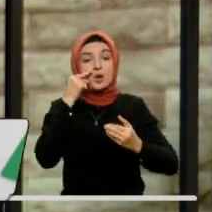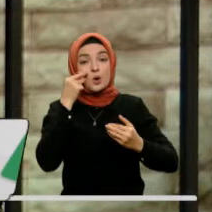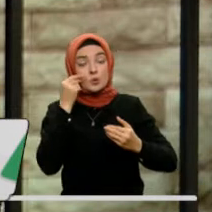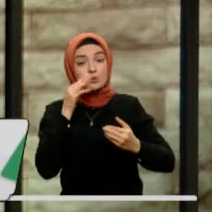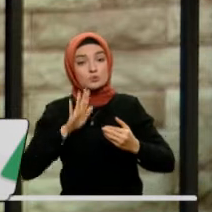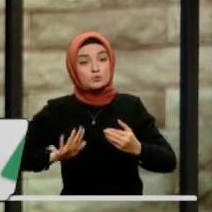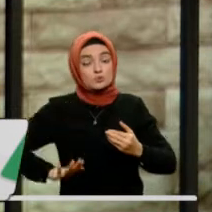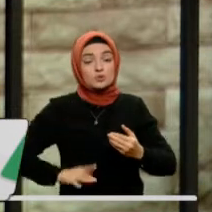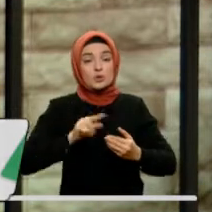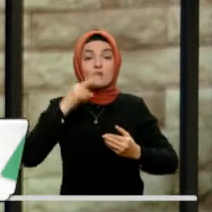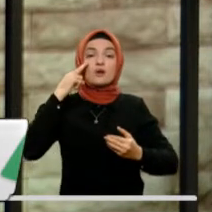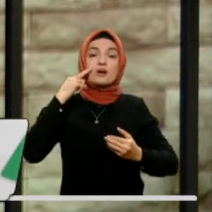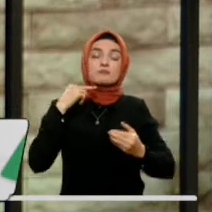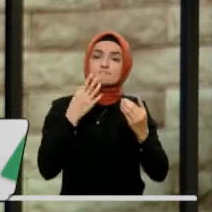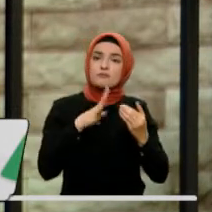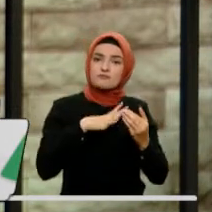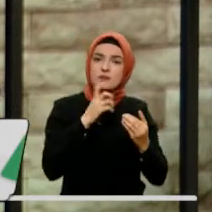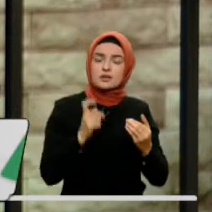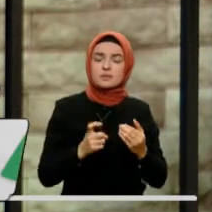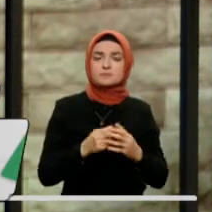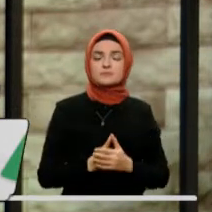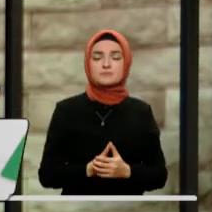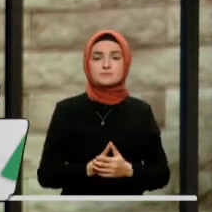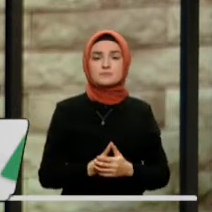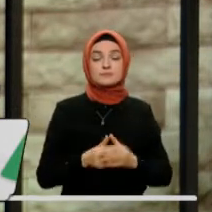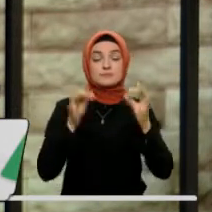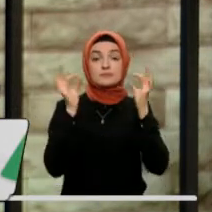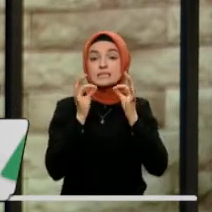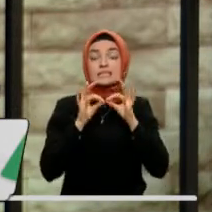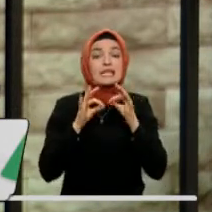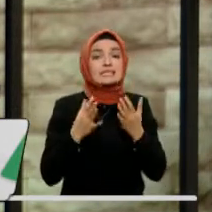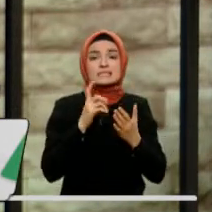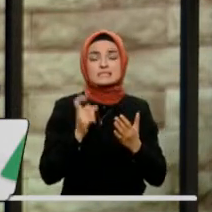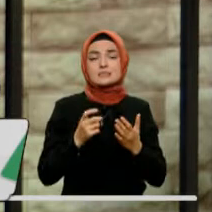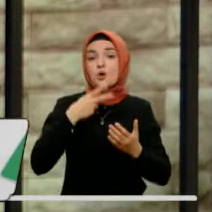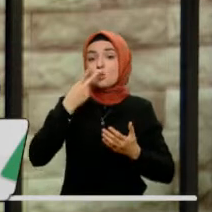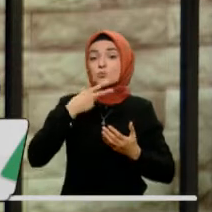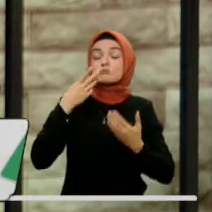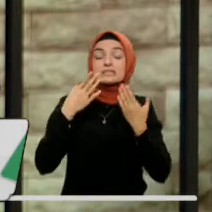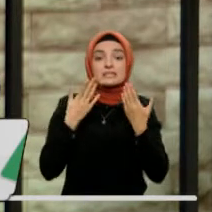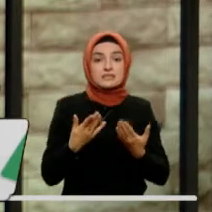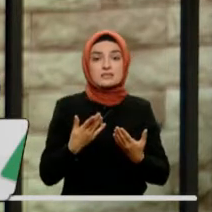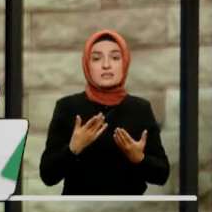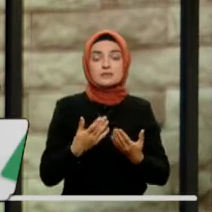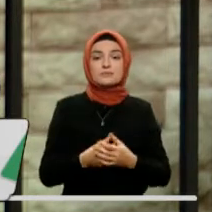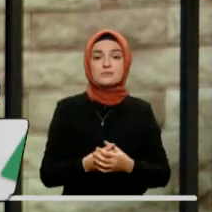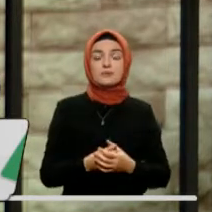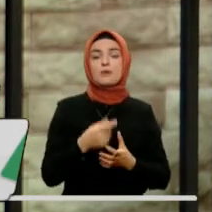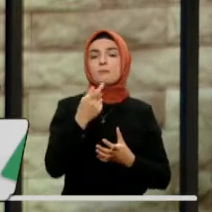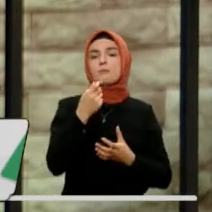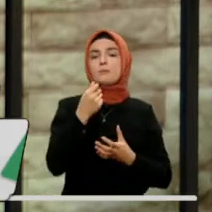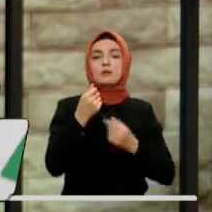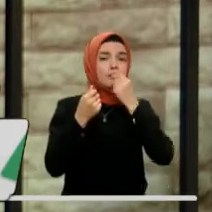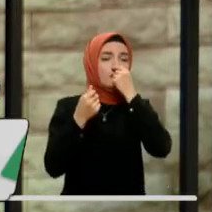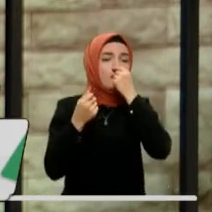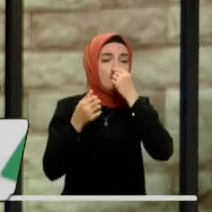oğlumuzda o ahlaki yapı var mı? Hı. İlişkiler nasıl? Konuşma şekli nasıl? Ya da parayla ilgili